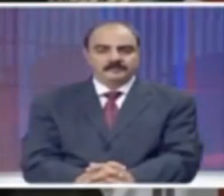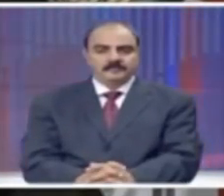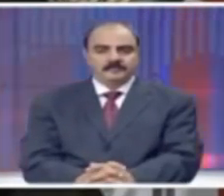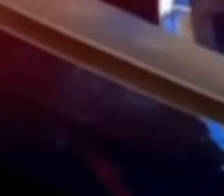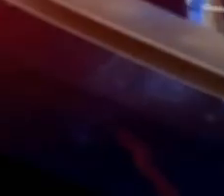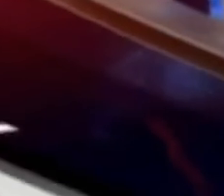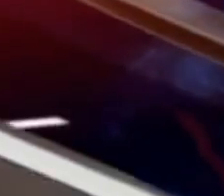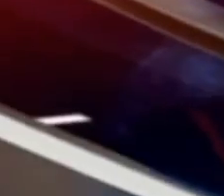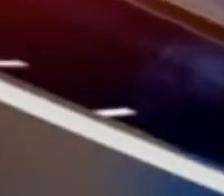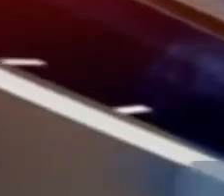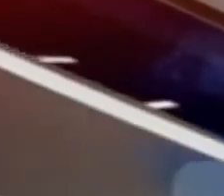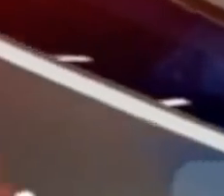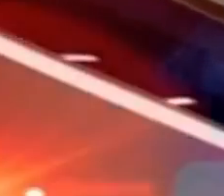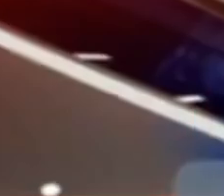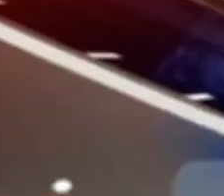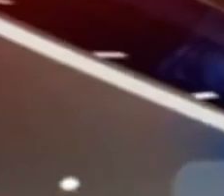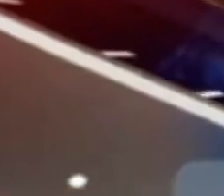النواب.